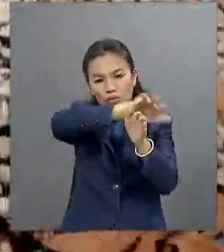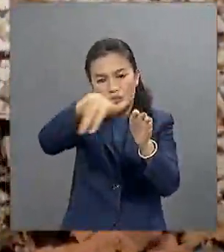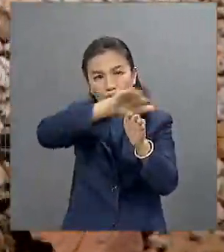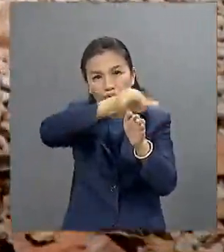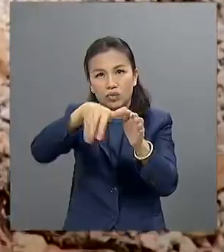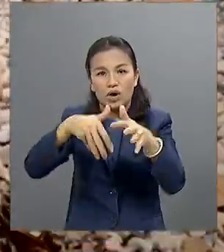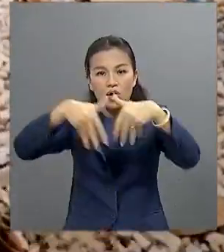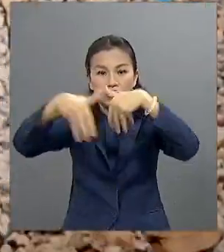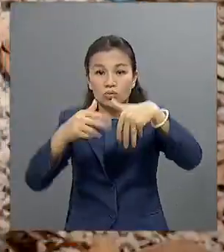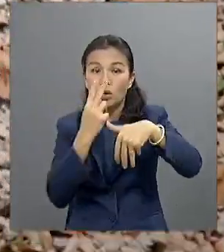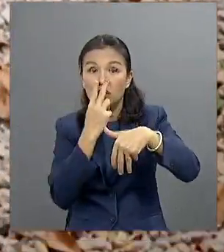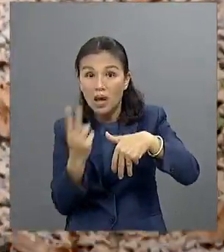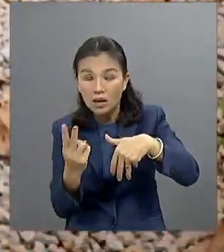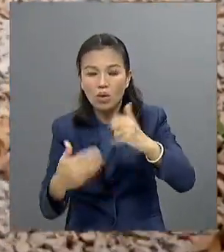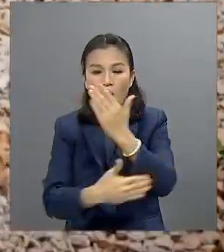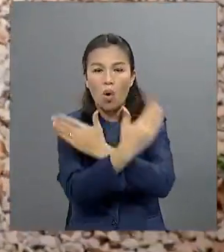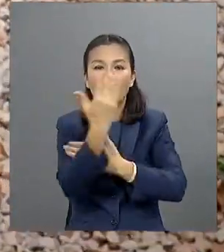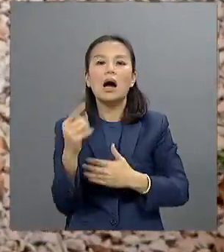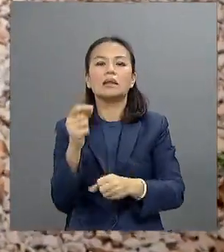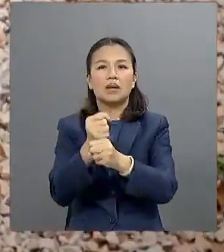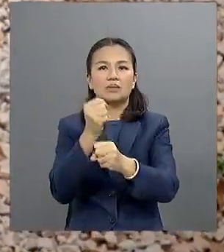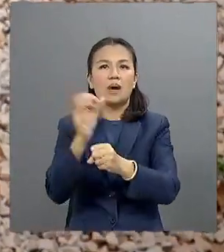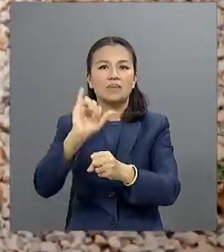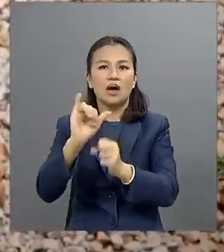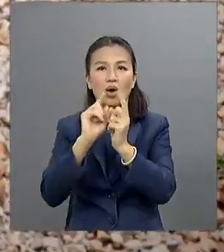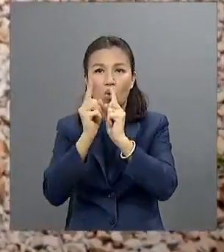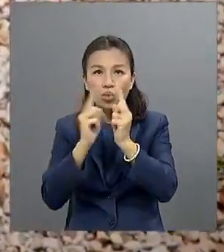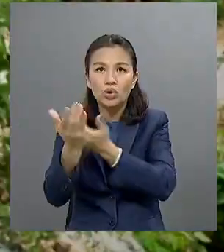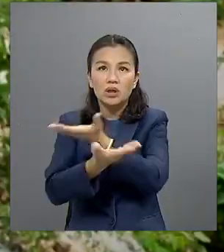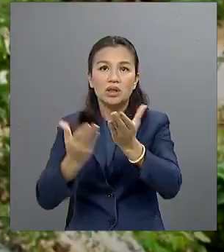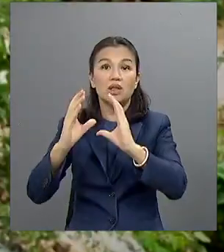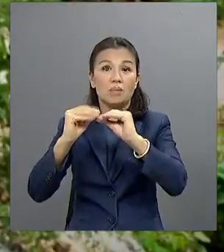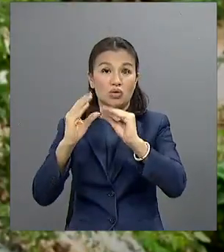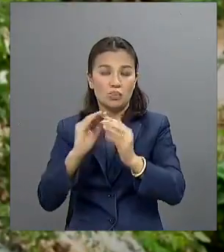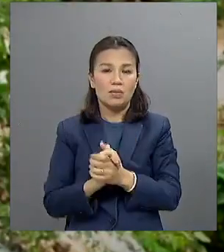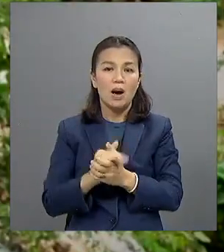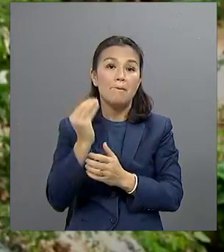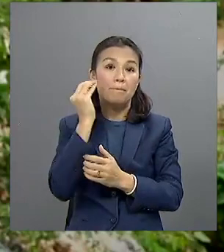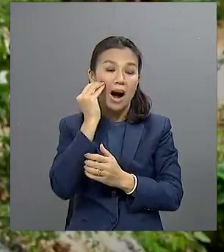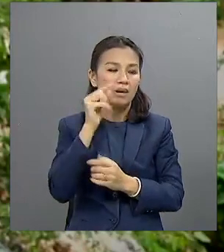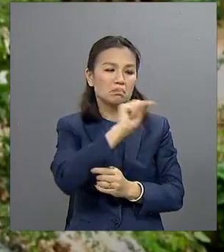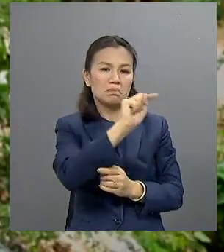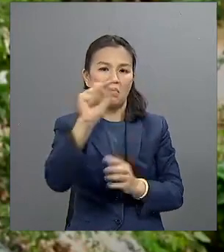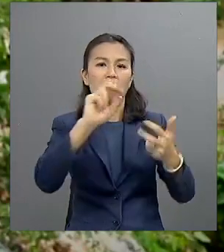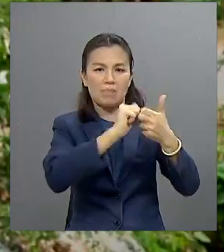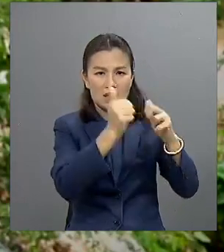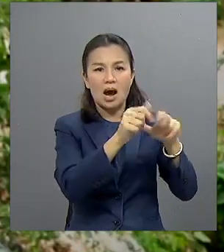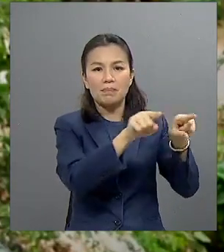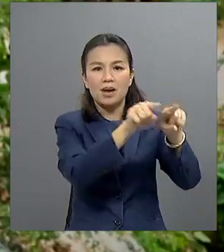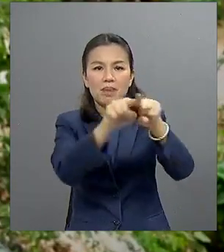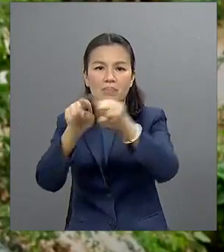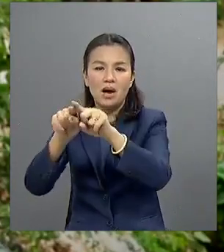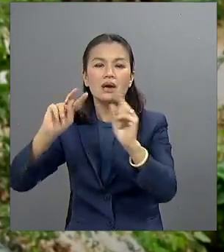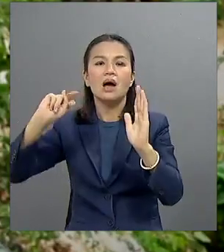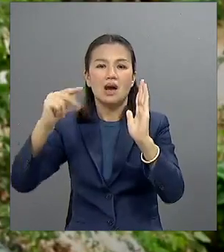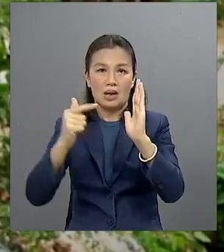ขยายต่อนี่ก็คิดว่าตอนนี้ก็พูดคุยในที่ประชุมแล้วนะครับก็มีหลายๆบ้านที่มีปัญหาอย่างเงี้ยก็จะบอกเดี๋ยวเราก็จะนัดกันเหมือนเอาแรงกัน